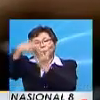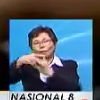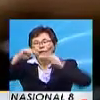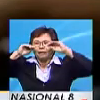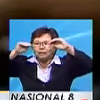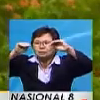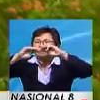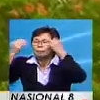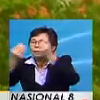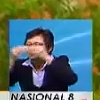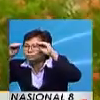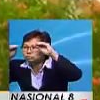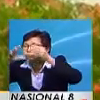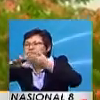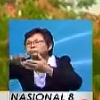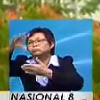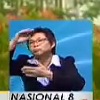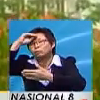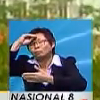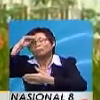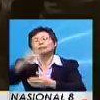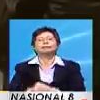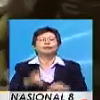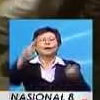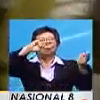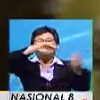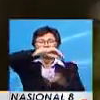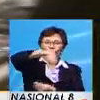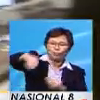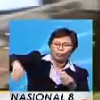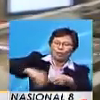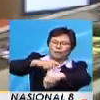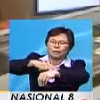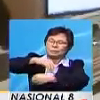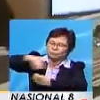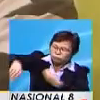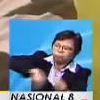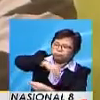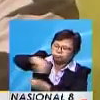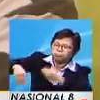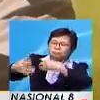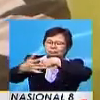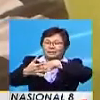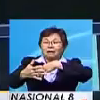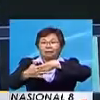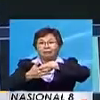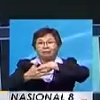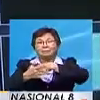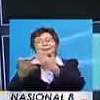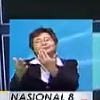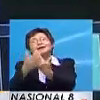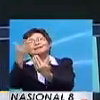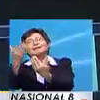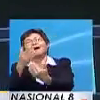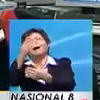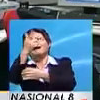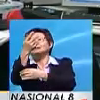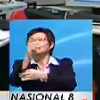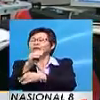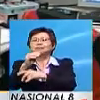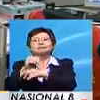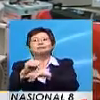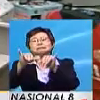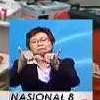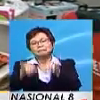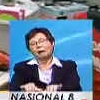mendidik masyarakat bagaimanapun perubahan peredaran zaman dengan teknologi di hujung jari membuatkan RTM tidak boleh lagi